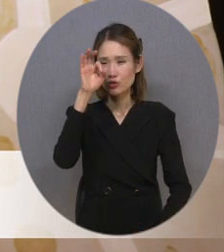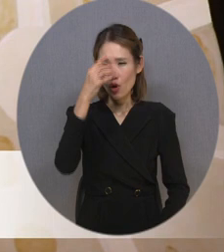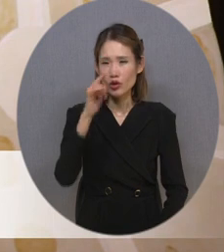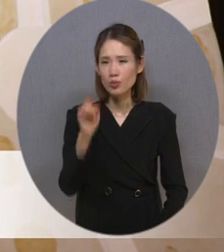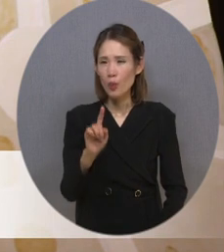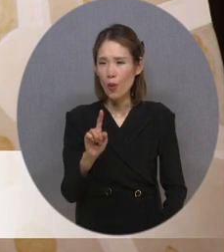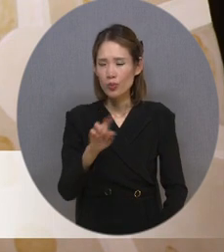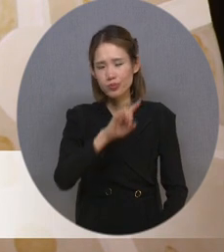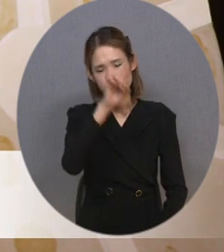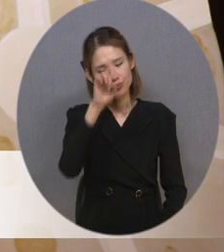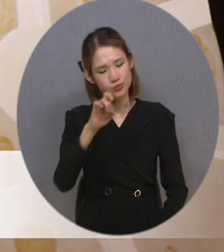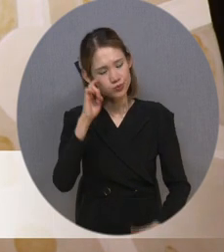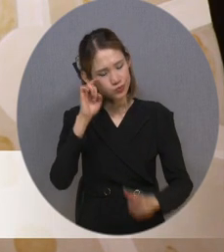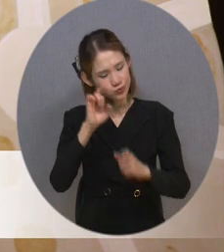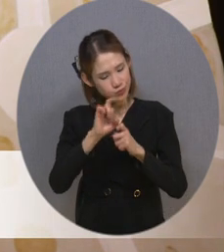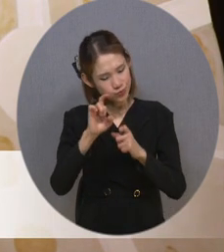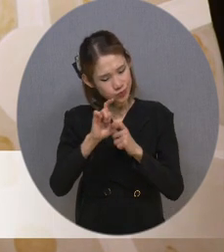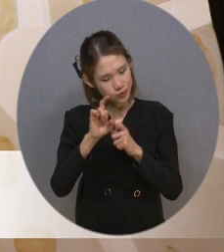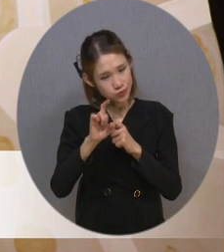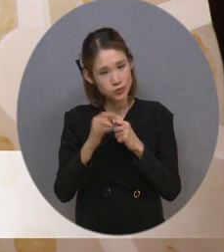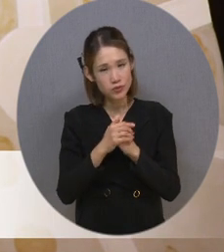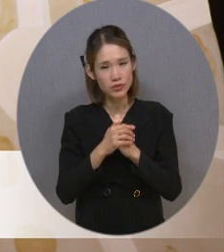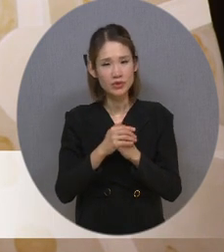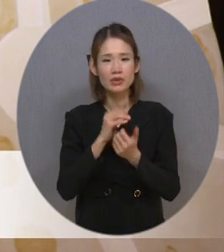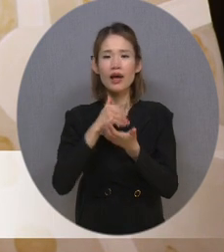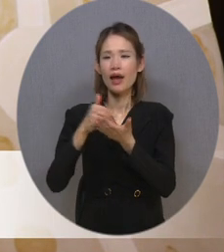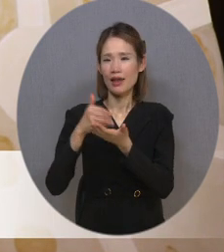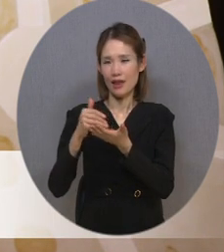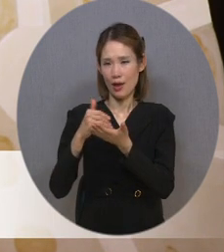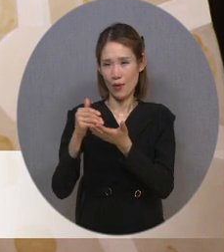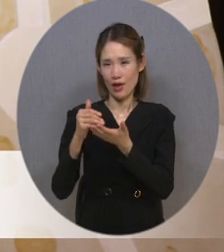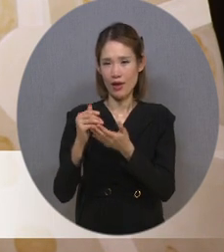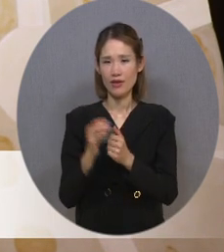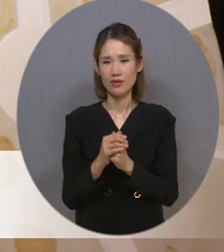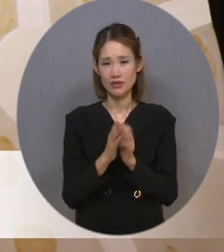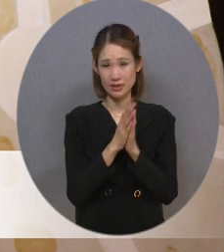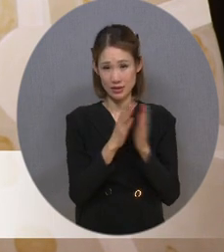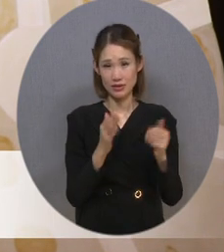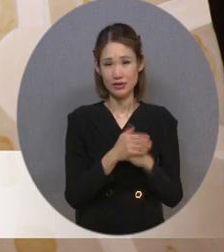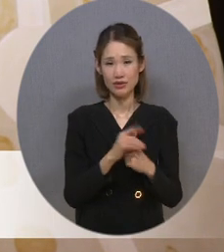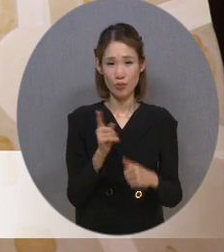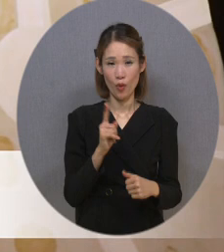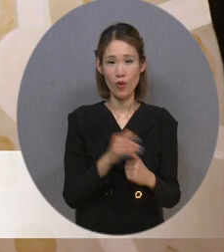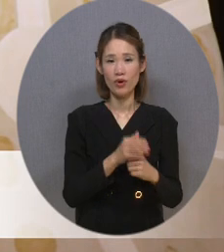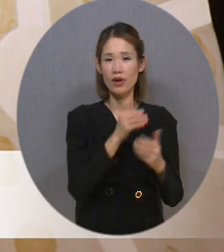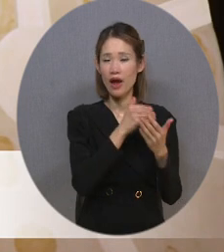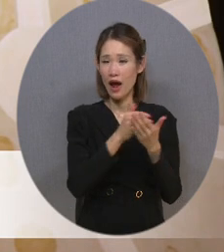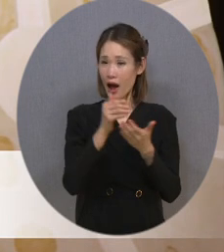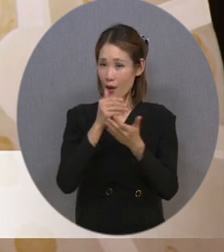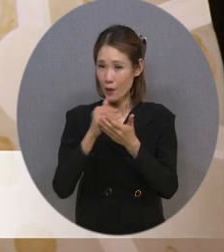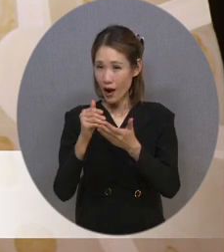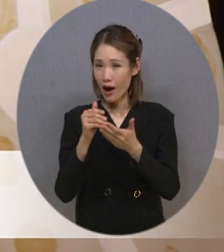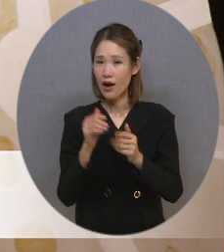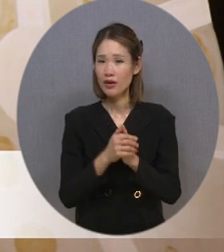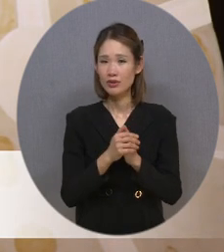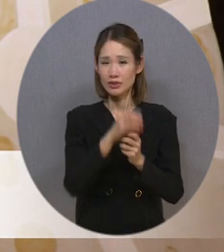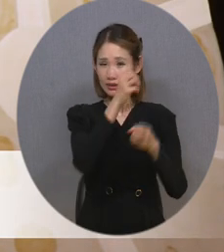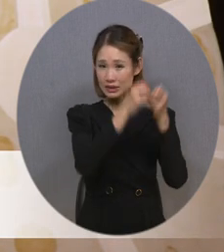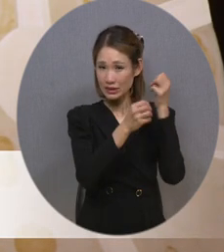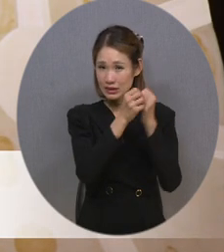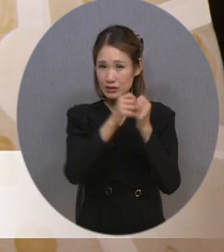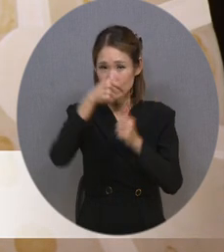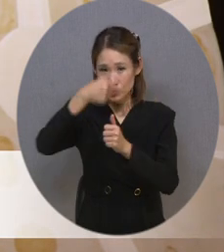게 무엇일까라고 생각해서 회화를 했던 겁니다. 그래서 어떤 그 회화라는 건 사실 시나